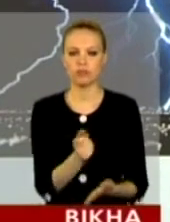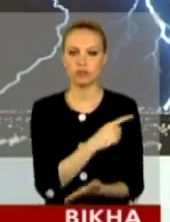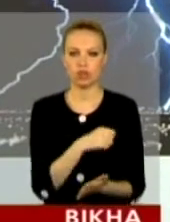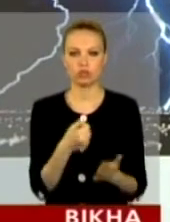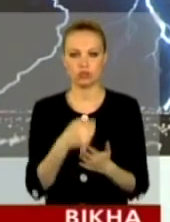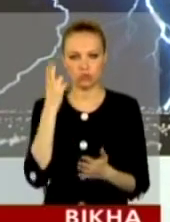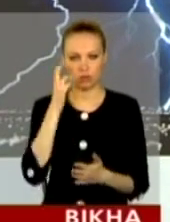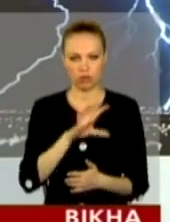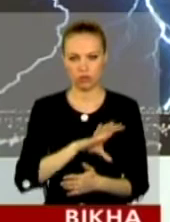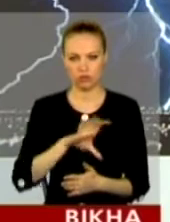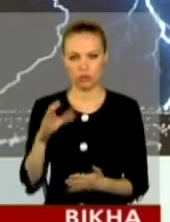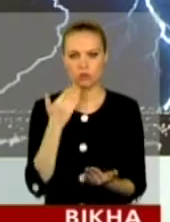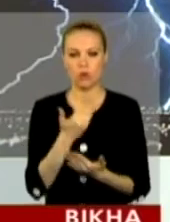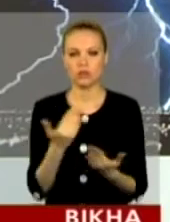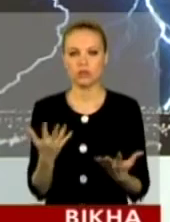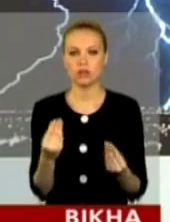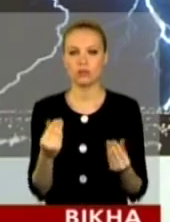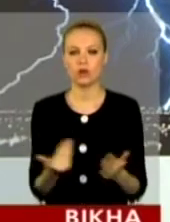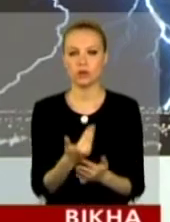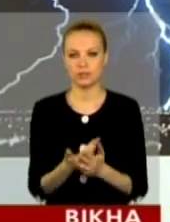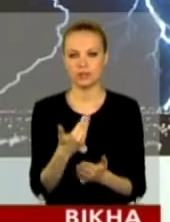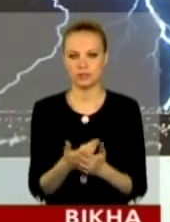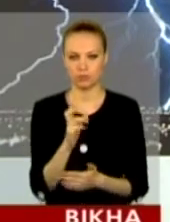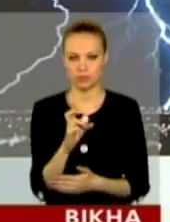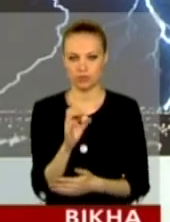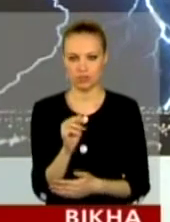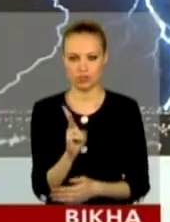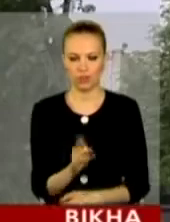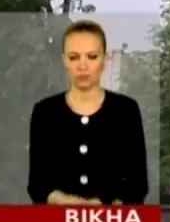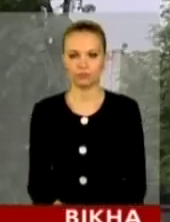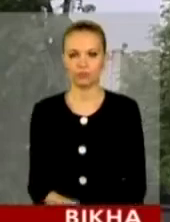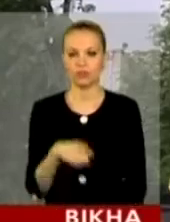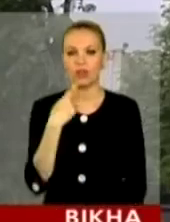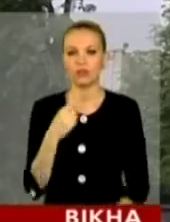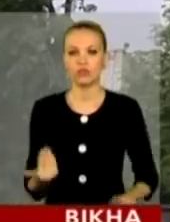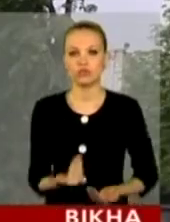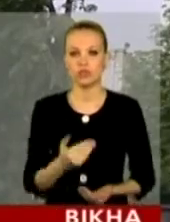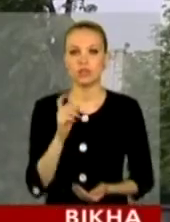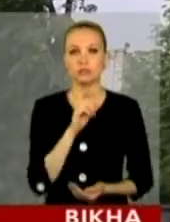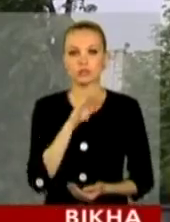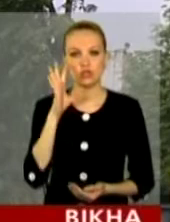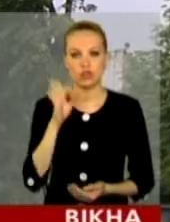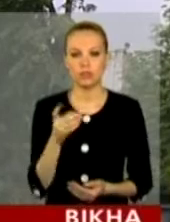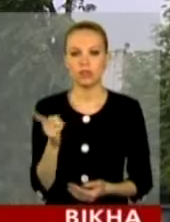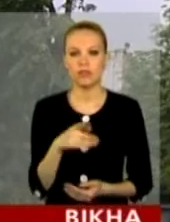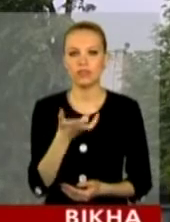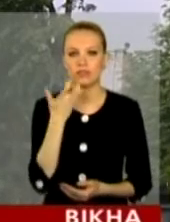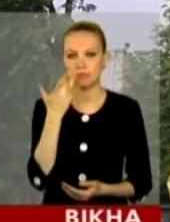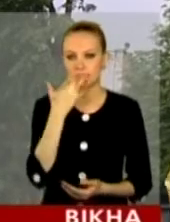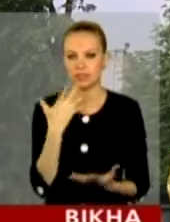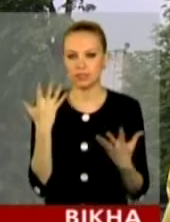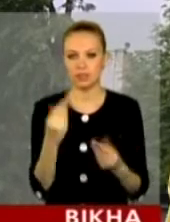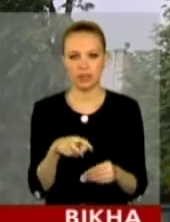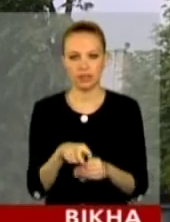до Київщини. Останні мокрі новини від Бориса Сачалка. Кажуть, жителі північної Німеччини навіть у теплий літній день